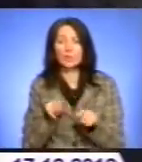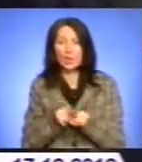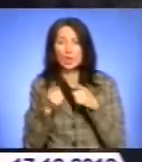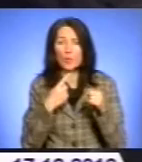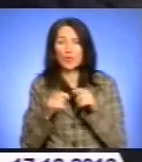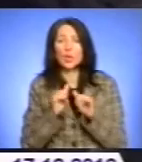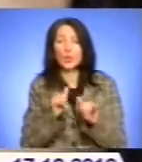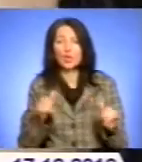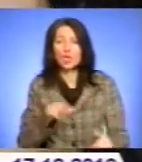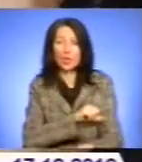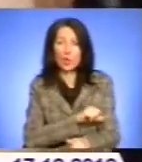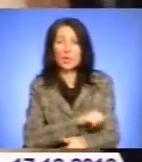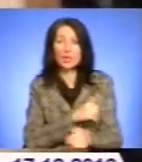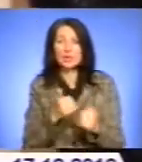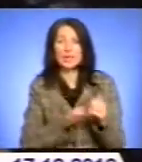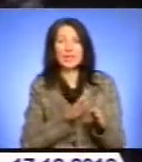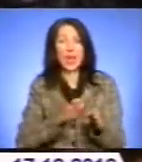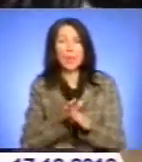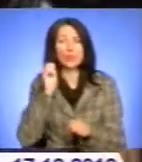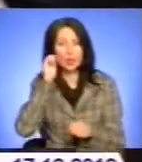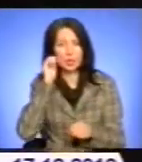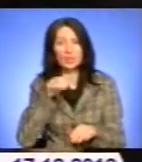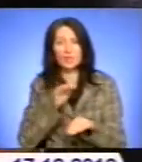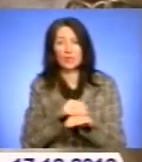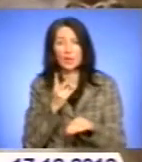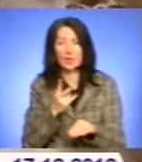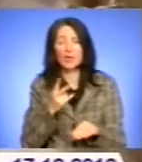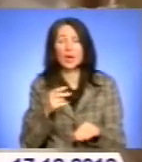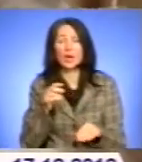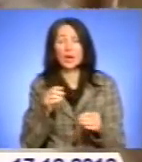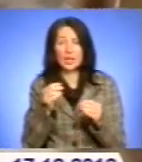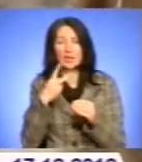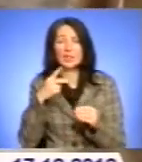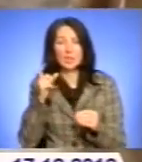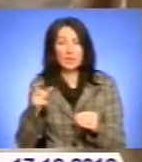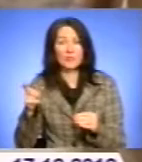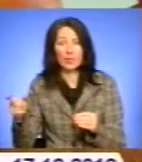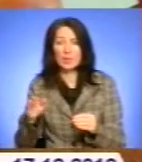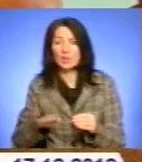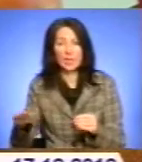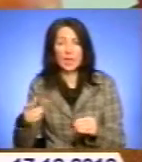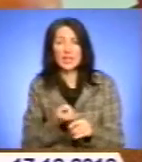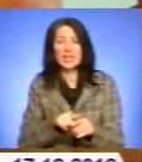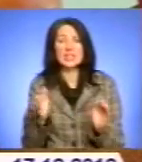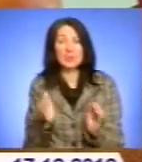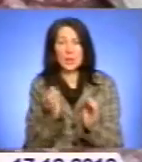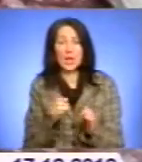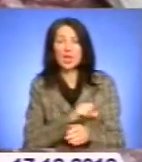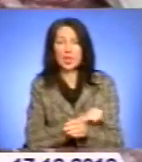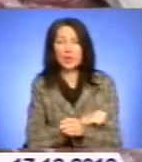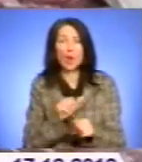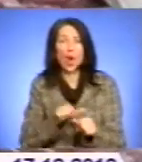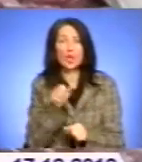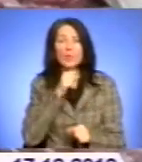неповнолітніх. Міліціонери зафіксували 20 неповнолітніх, які зберігали наркотичні речовини. Окремі дорослі доручали дітям продаж дурману